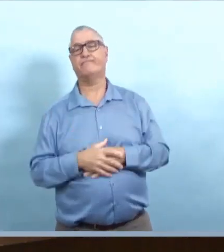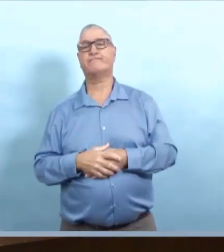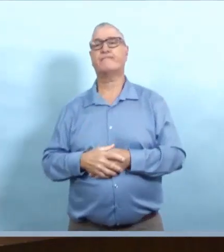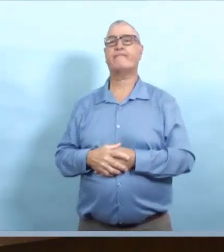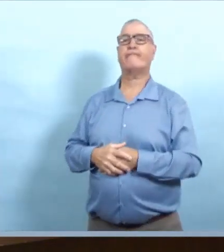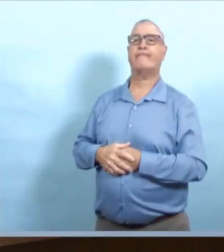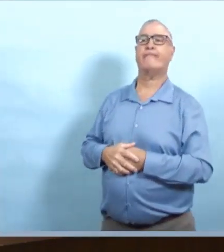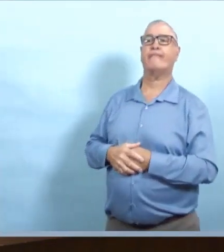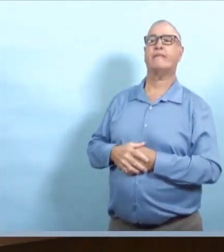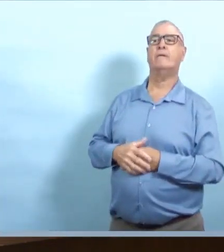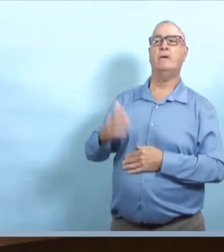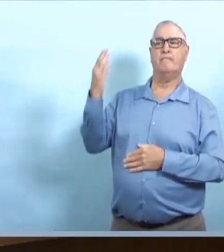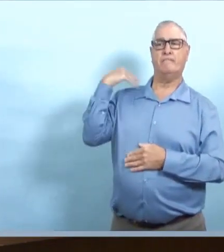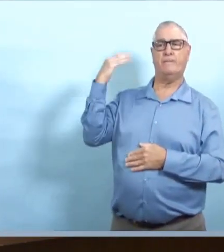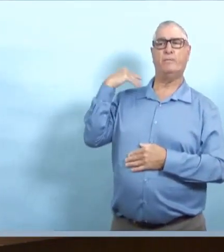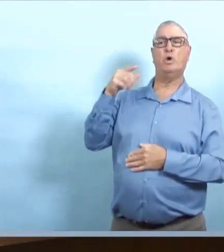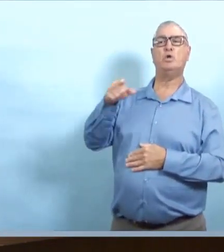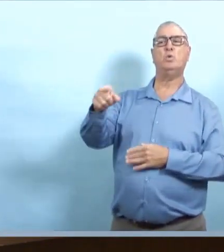eu